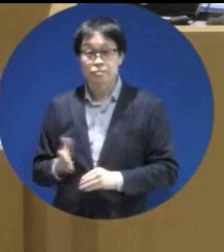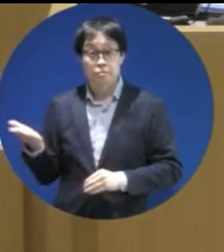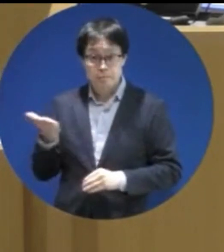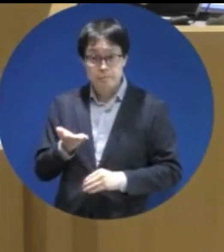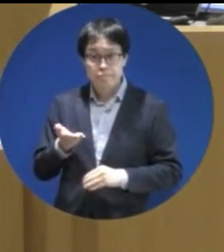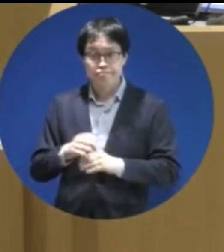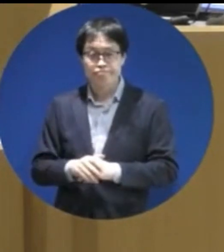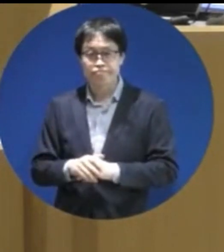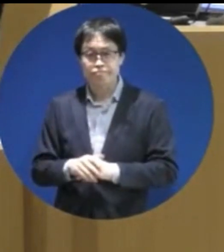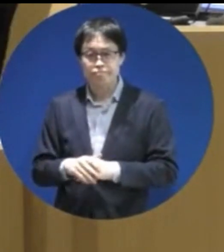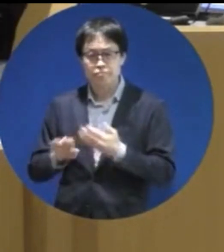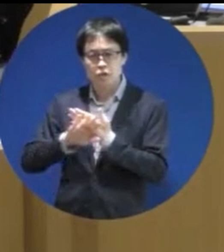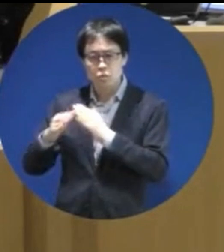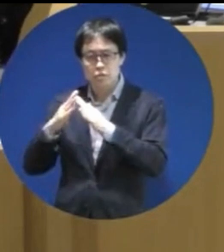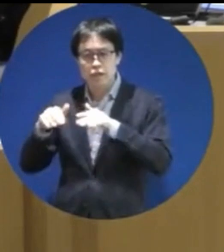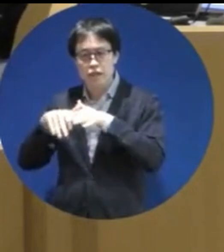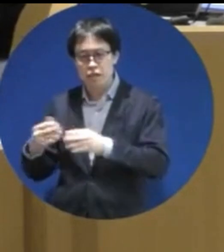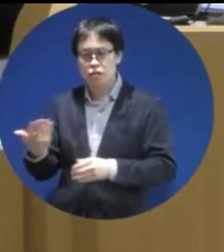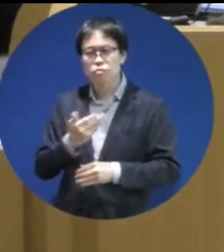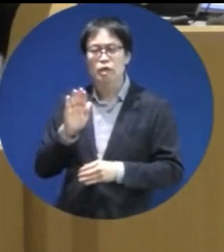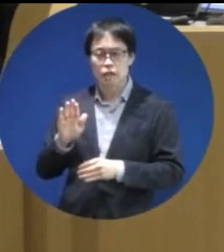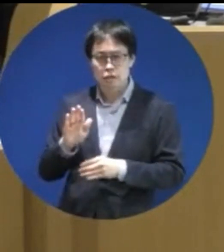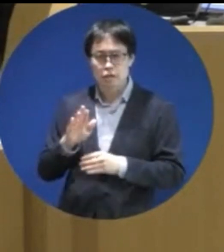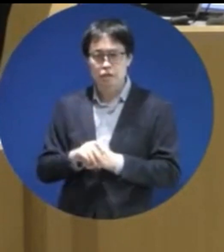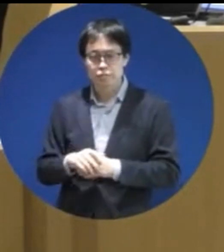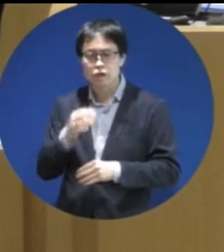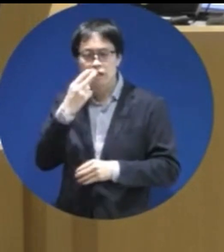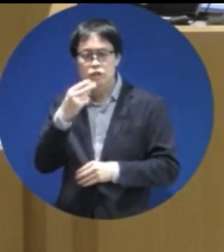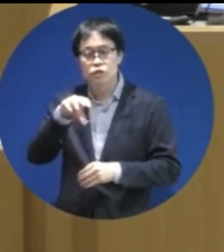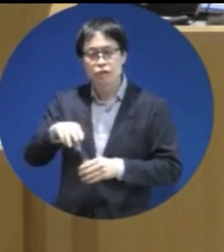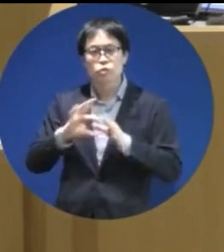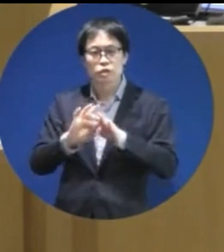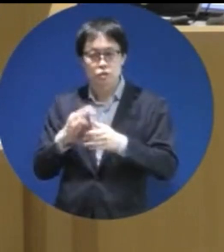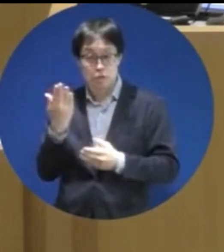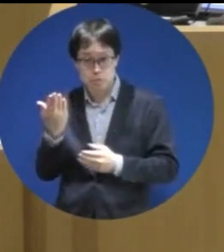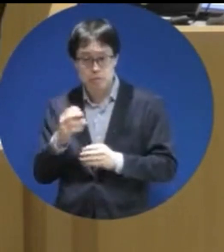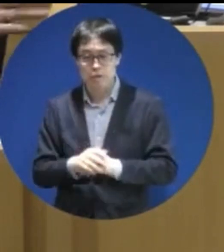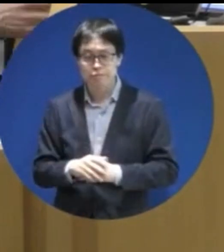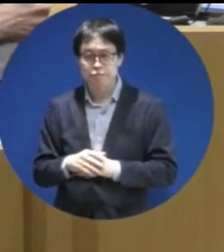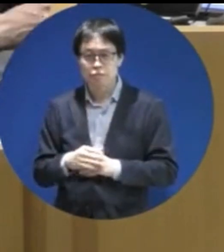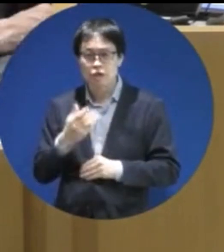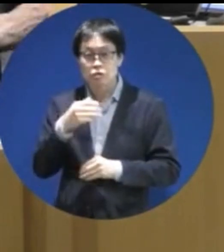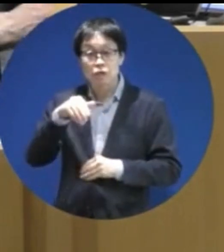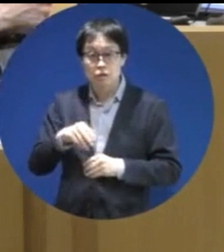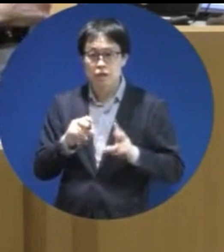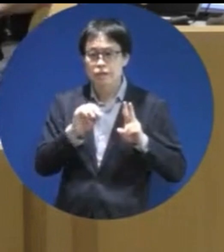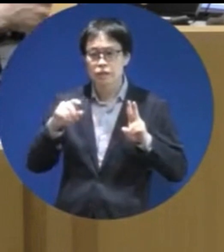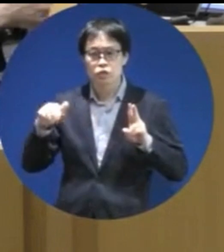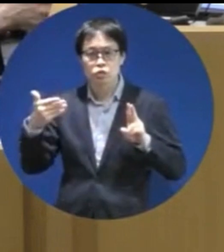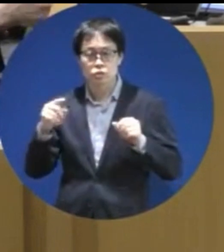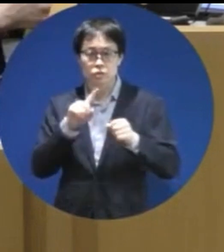次に高い派からもありましたが喫煙所について質問いたします。渋谷区では2019年4月